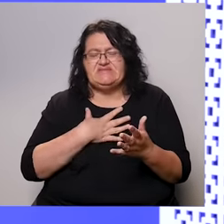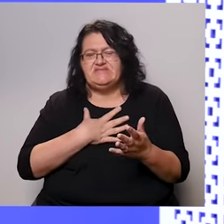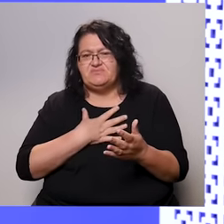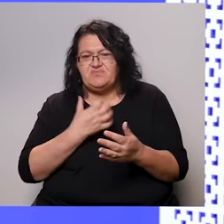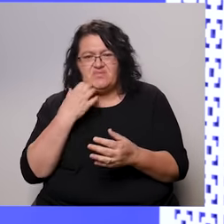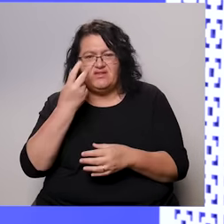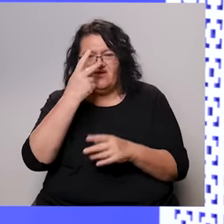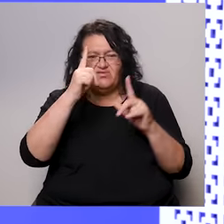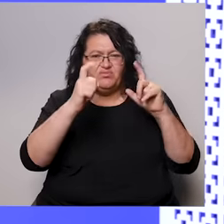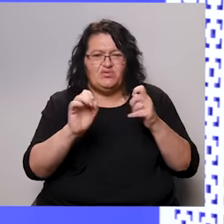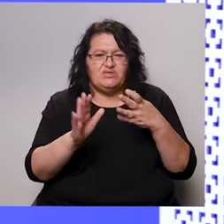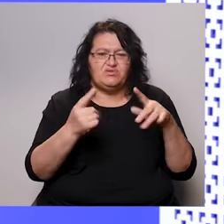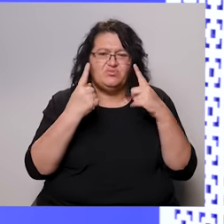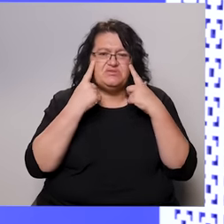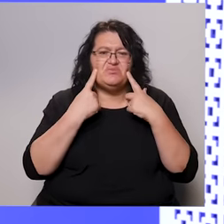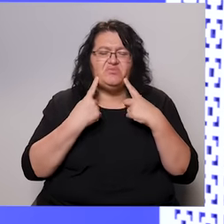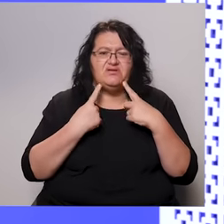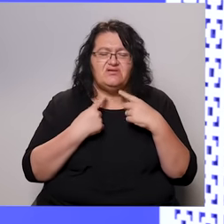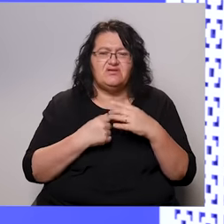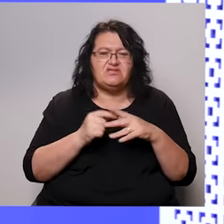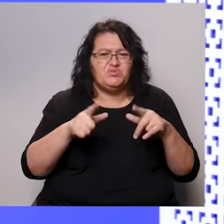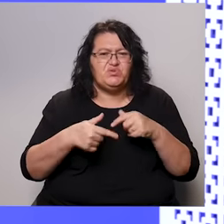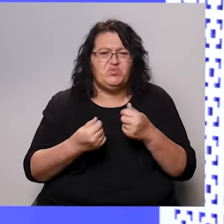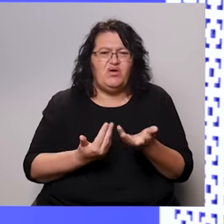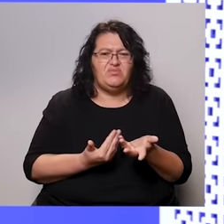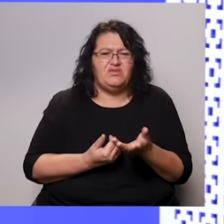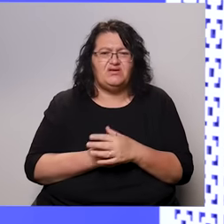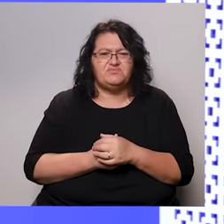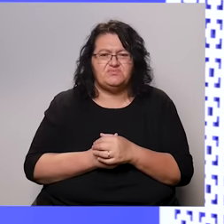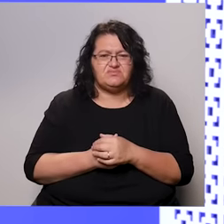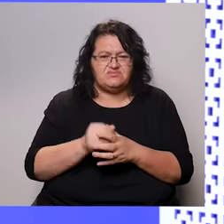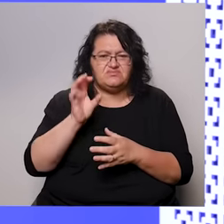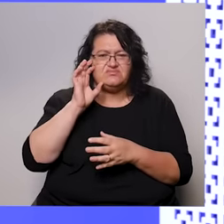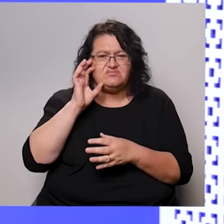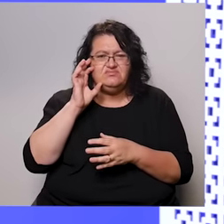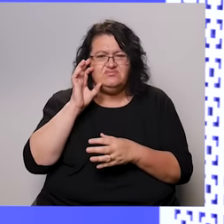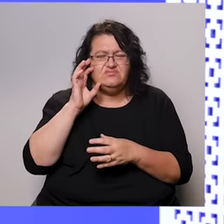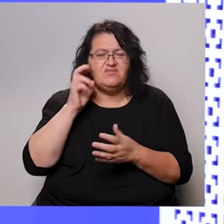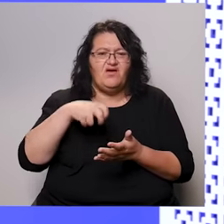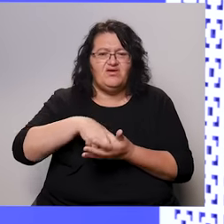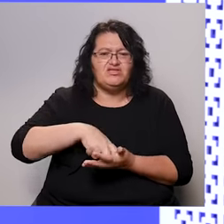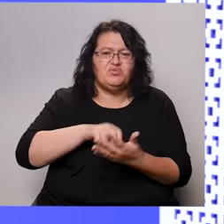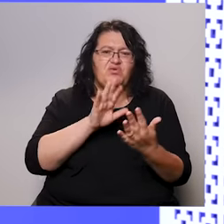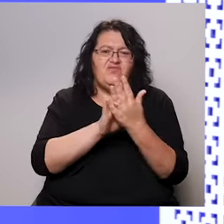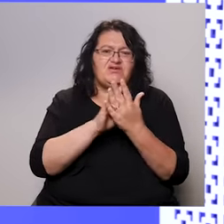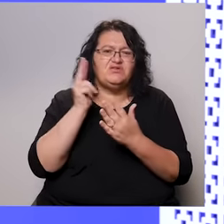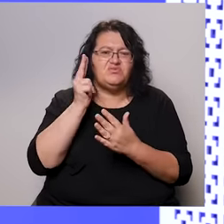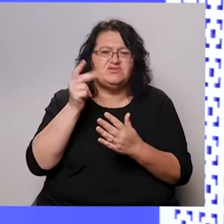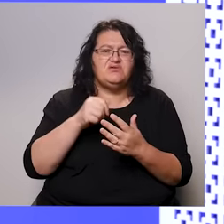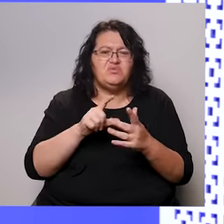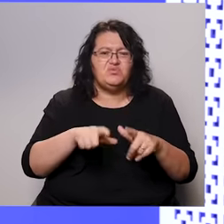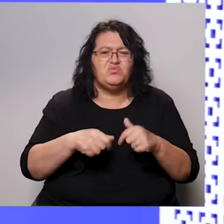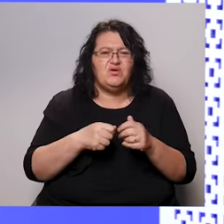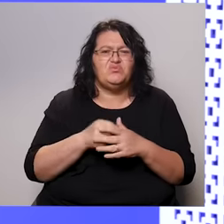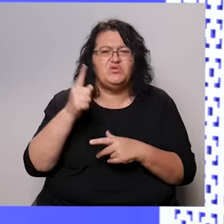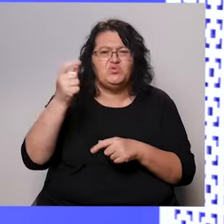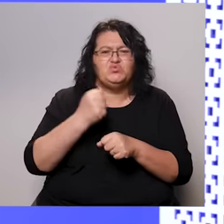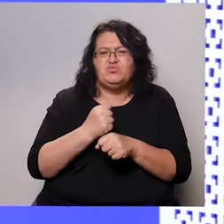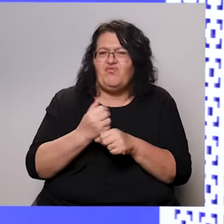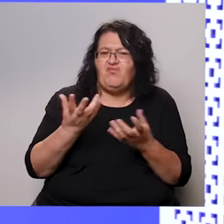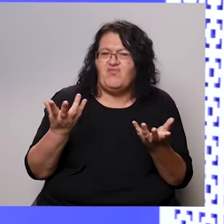am văzut poza aia, instant am început să plâng. Am zis, Doamne! Țin minte, atunci m-am pus pe genunchi înaintea lui Dumnezeu și am zis, Doamne, dar Tu ce